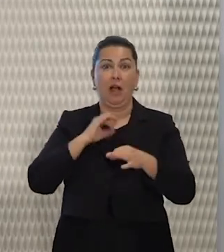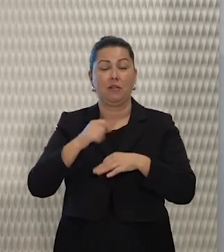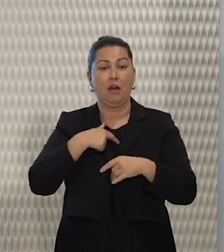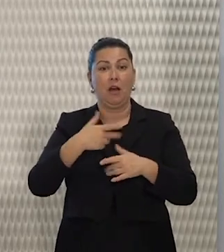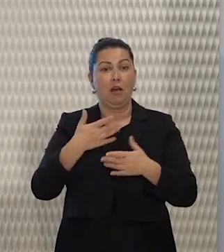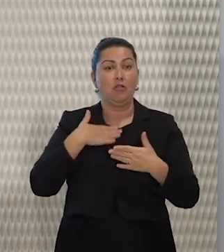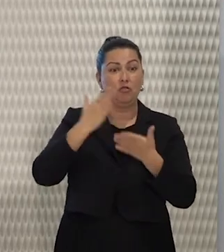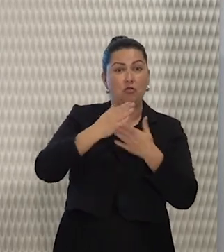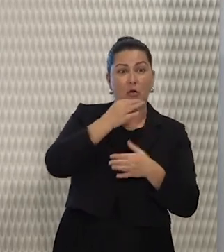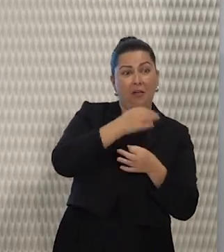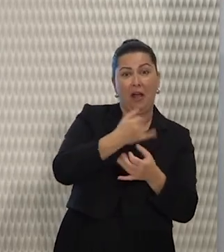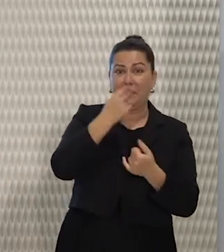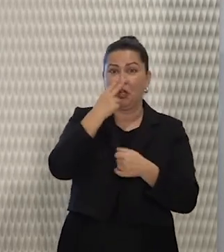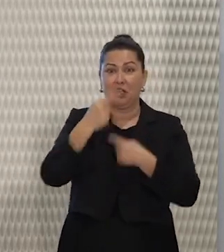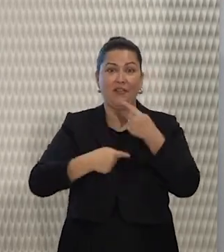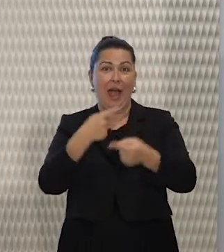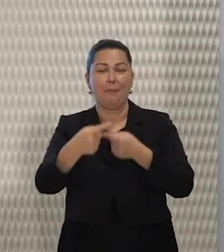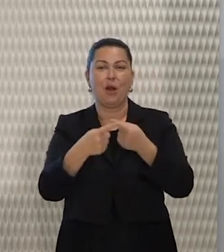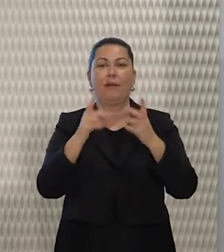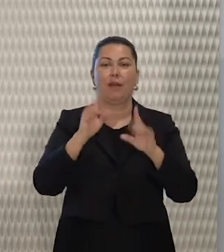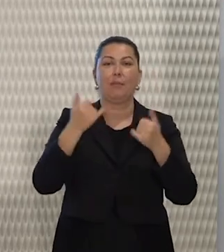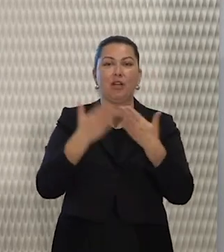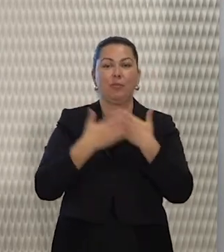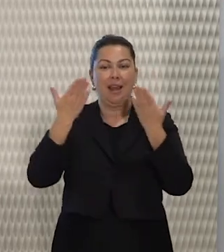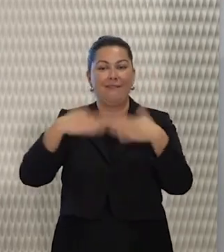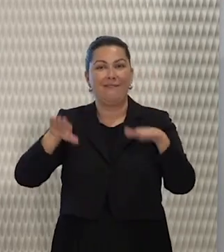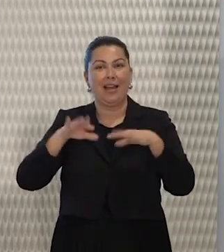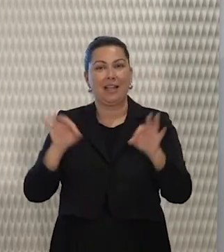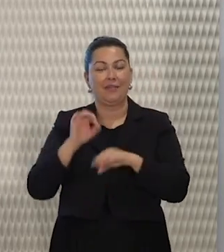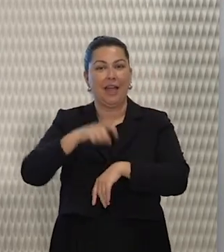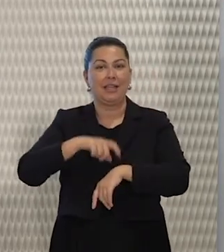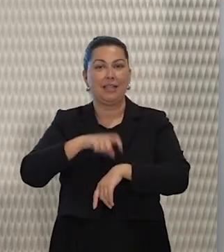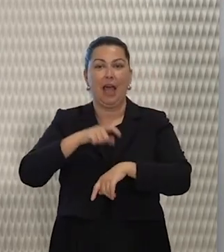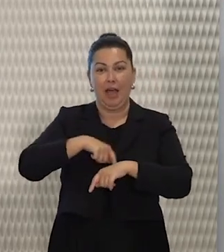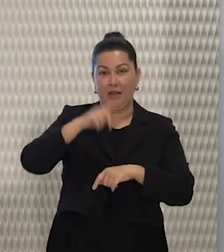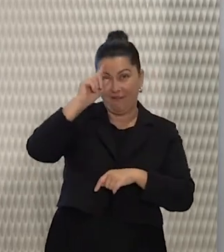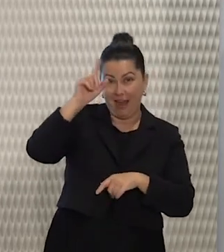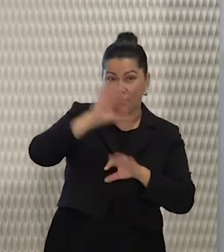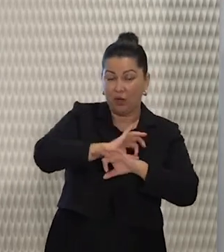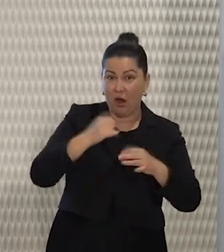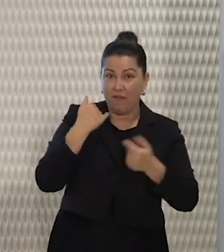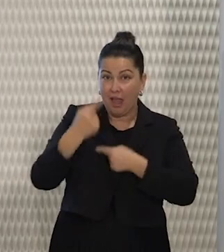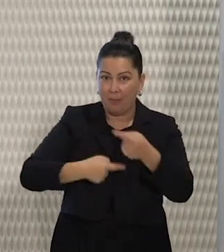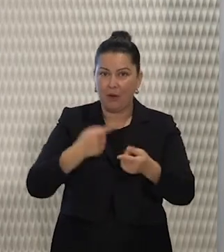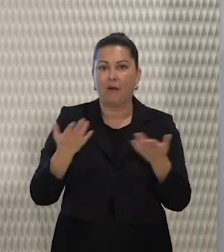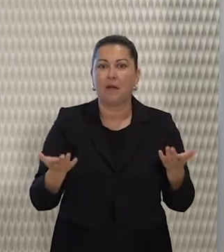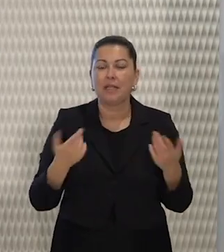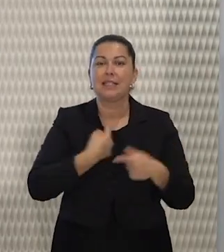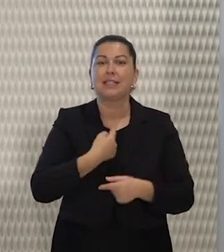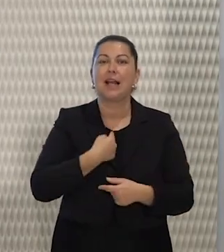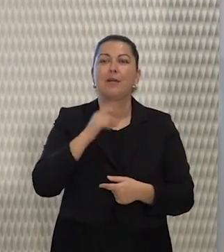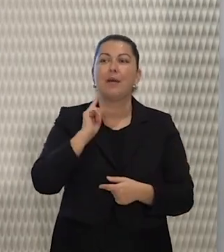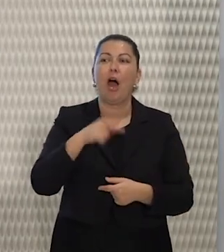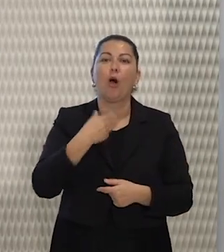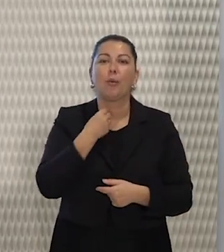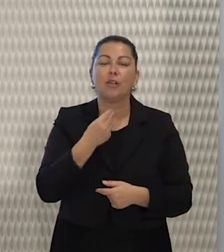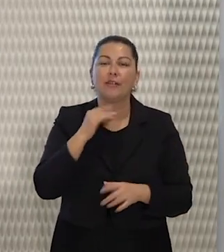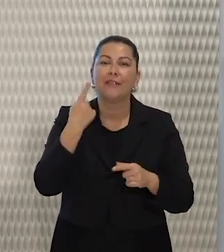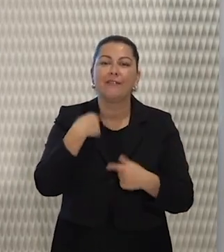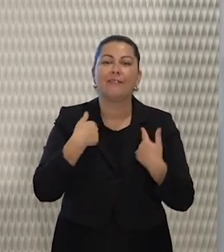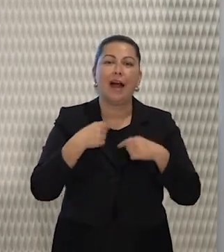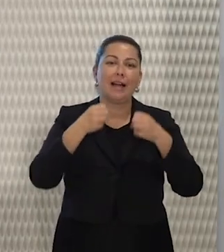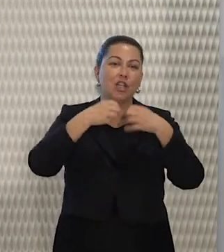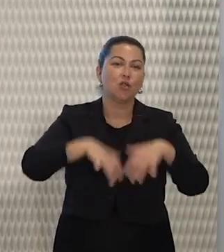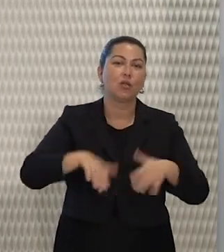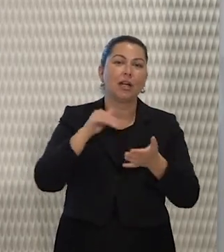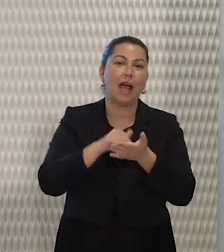schon gefragt, wie läuft das genau ab? Jetzt haben wir zum Beispiel Weihnachtsfeierzeit, weißt du das genau? Also ich habe das Bedürfnis, weil es einfach die